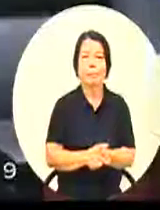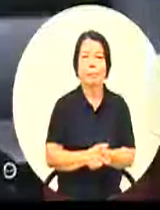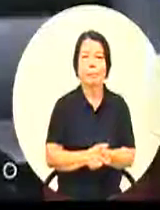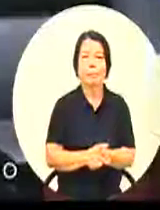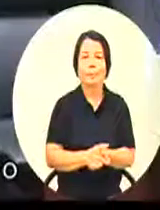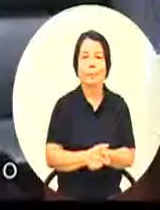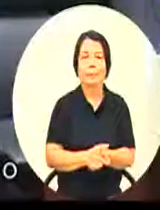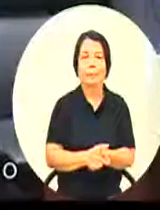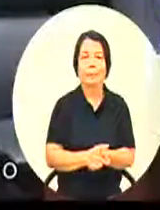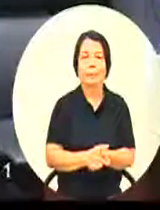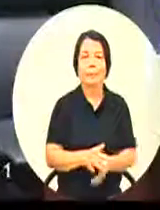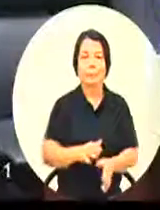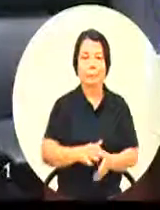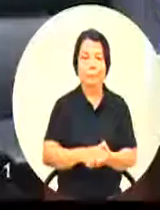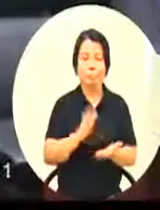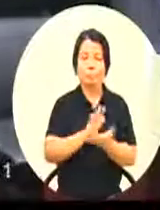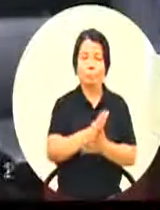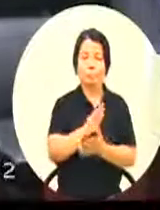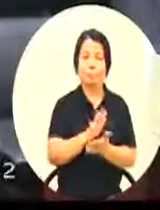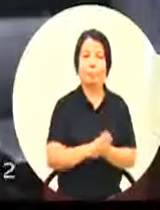一个方式。不然再来很快，